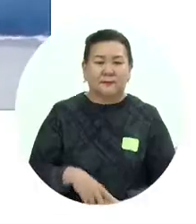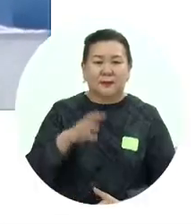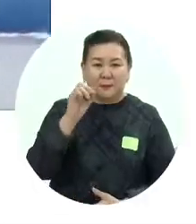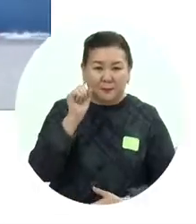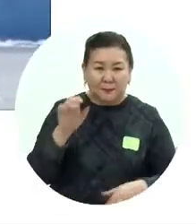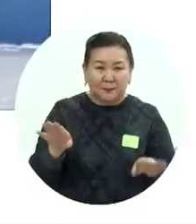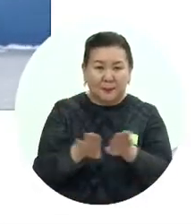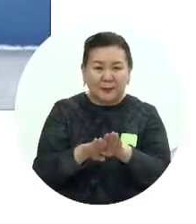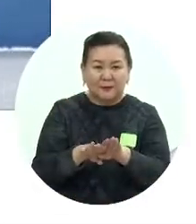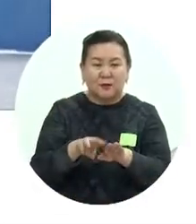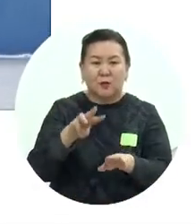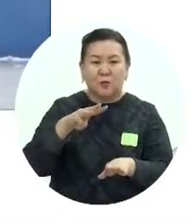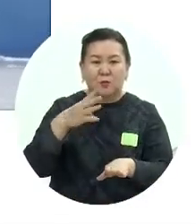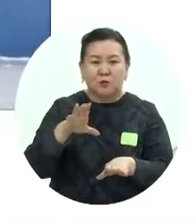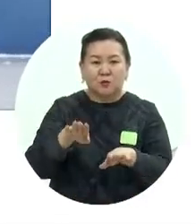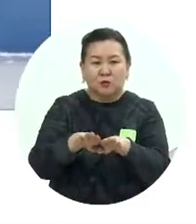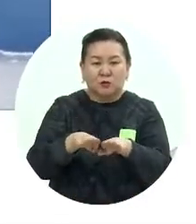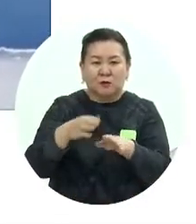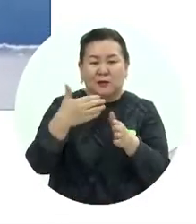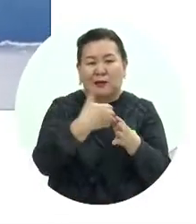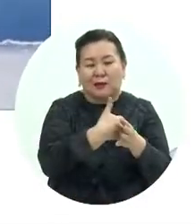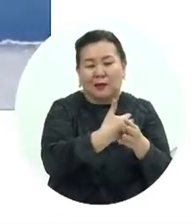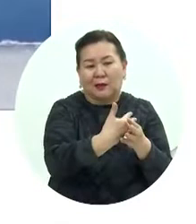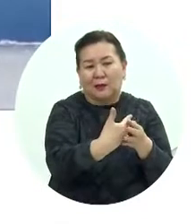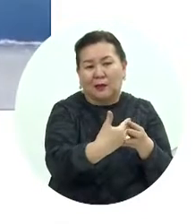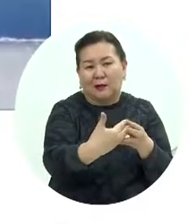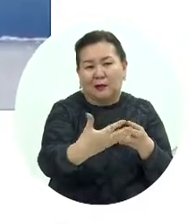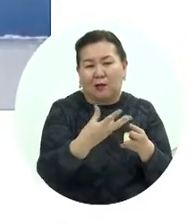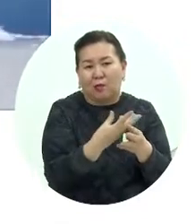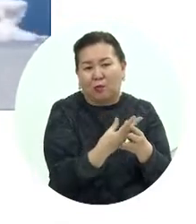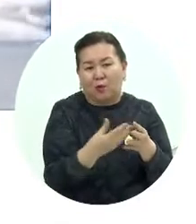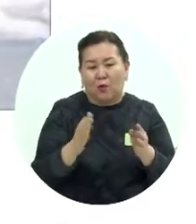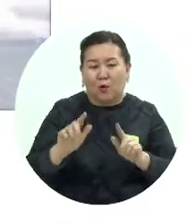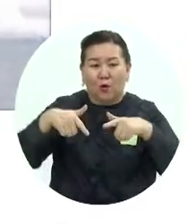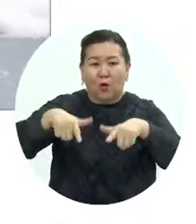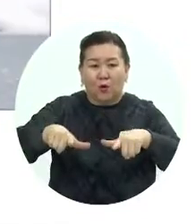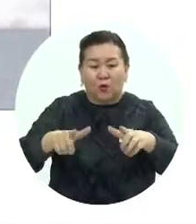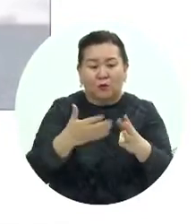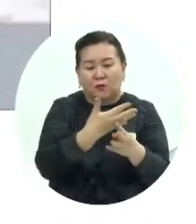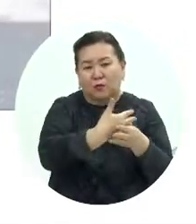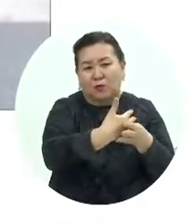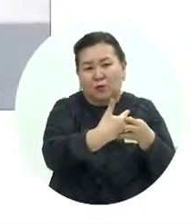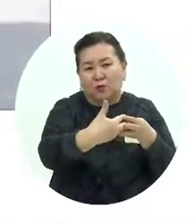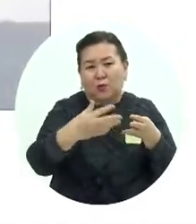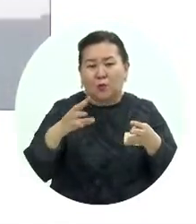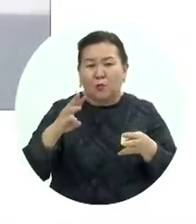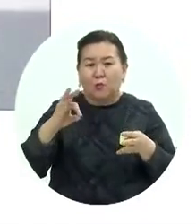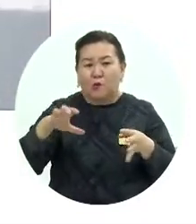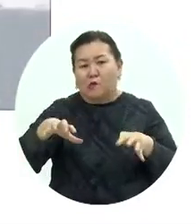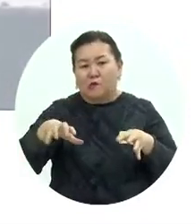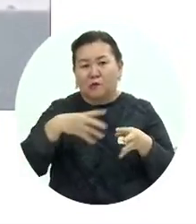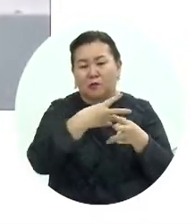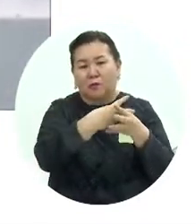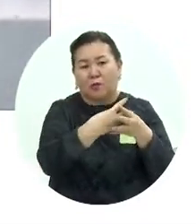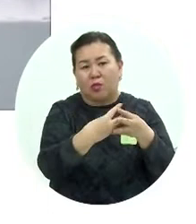За мөн далай тэнгисийн цахаар орших, талган орших бүхэл мөслөгийн хайлтыг эндээс харж